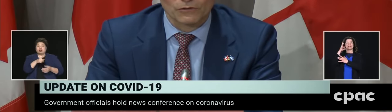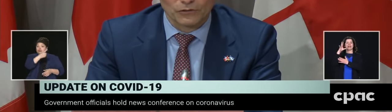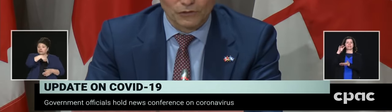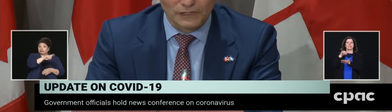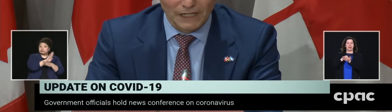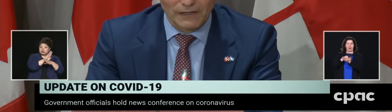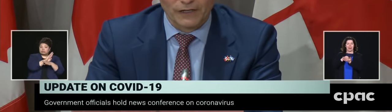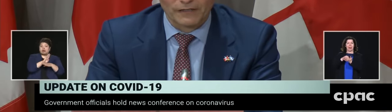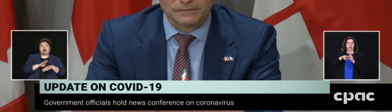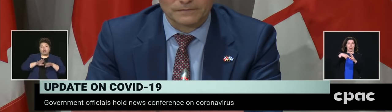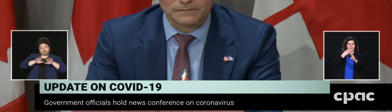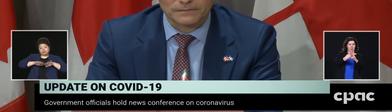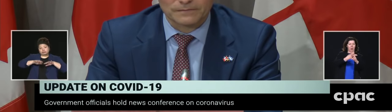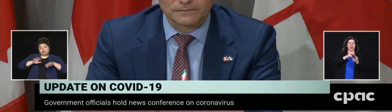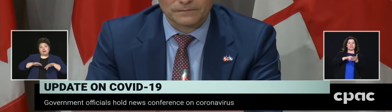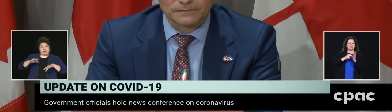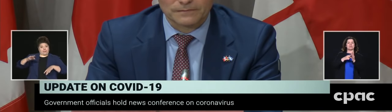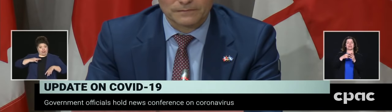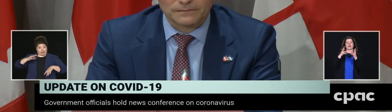million de travailleurs.